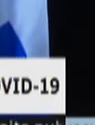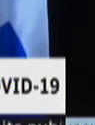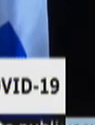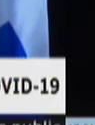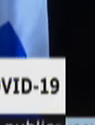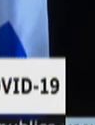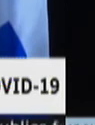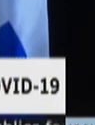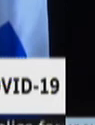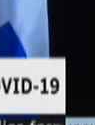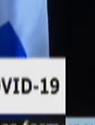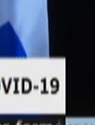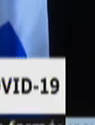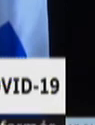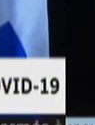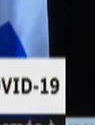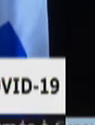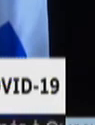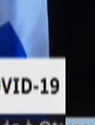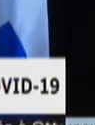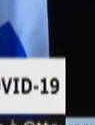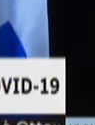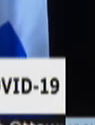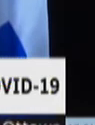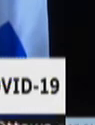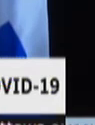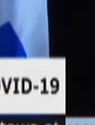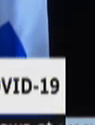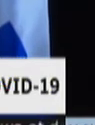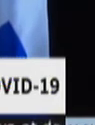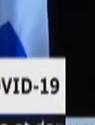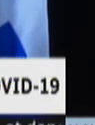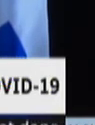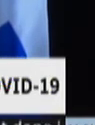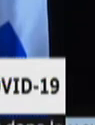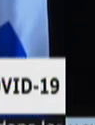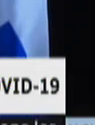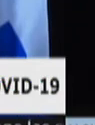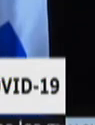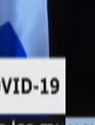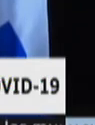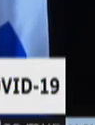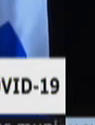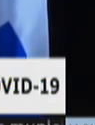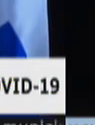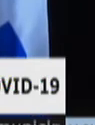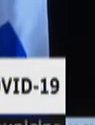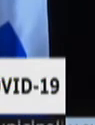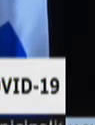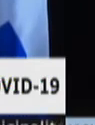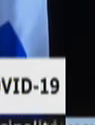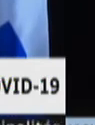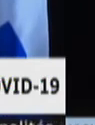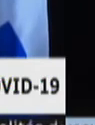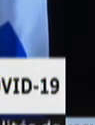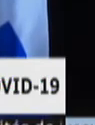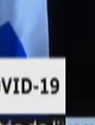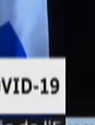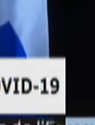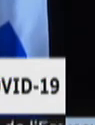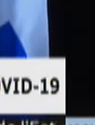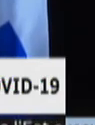de reconfiner les bars. De façon pratique, nous réfléchissons en ce moment à plusieurs